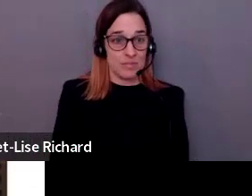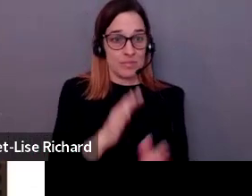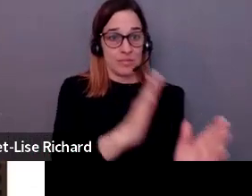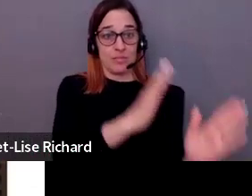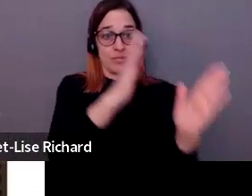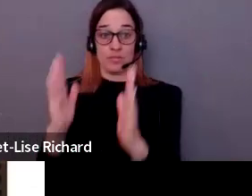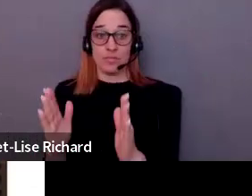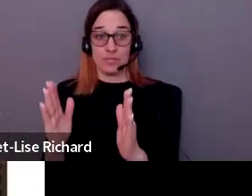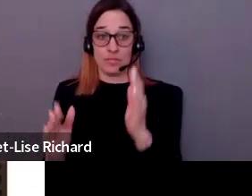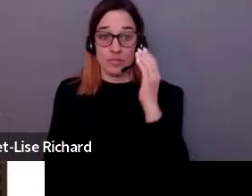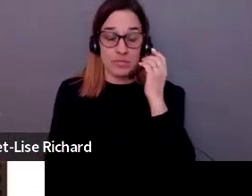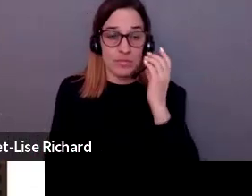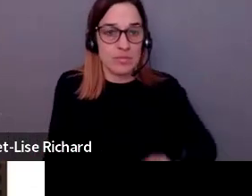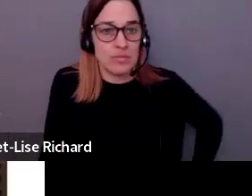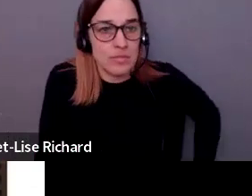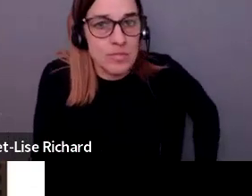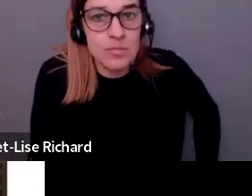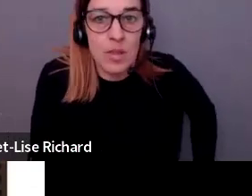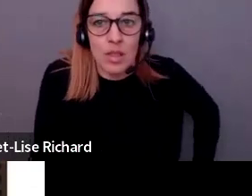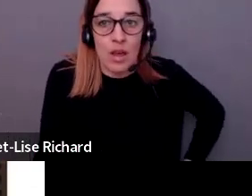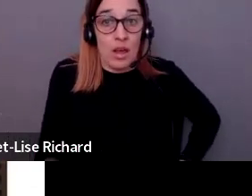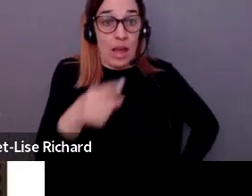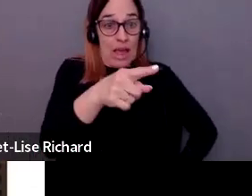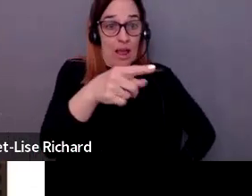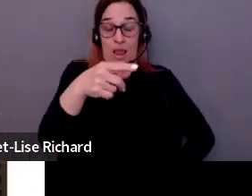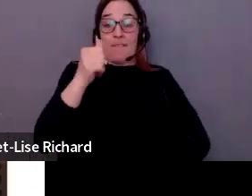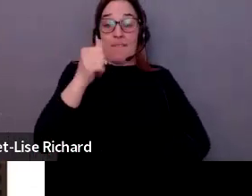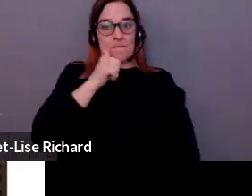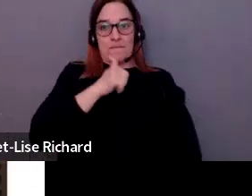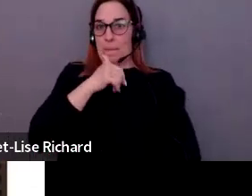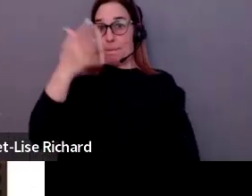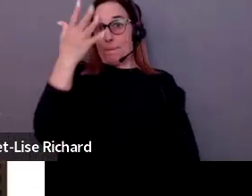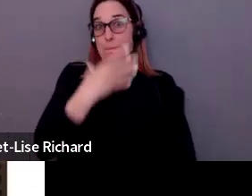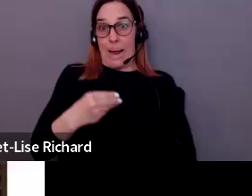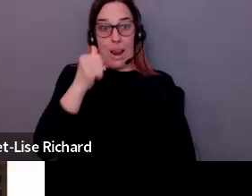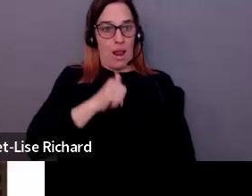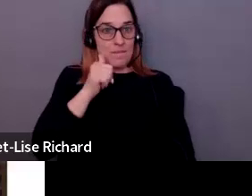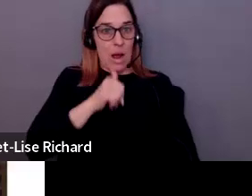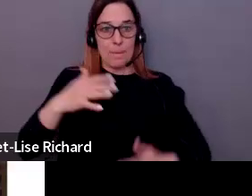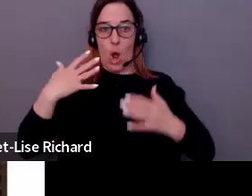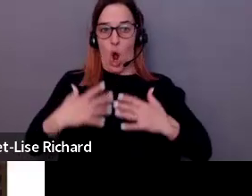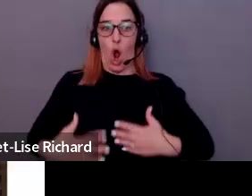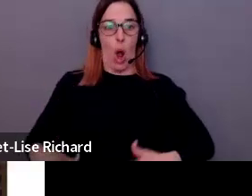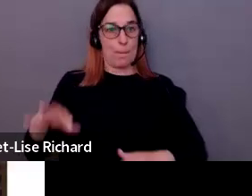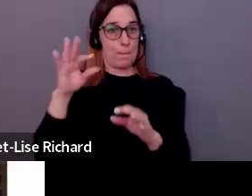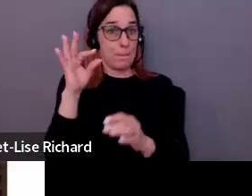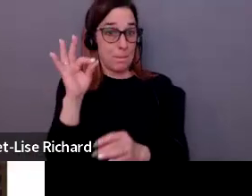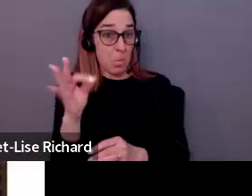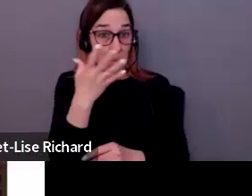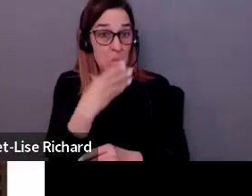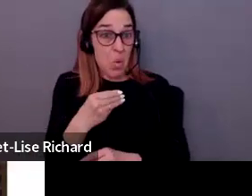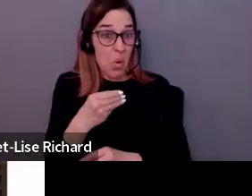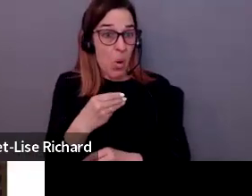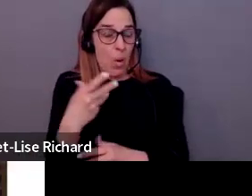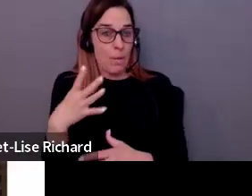Après ça, Halle Berry, une femme splendide. La robe, c'est un beau look, c'est pour un tapis rouge, mais